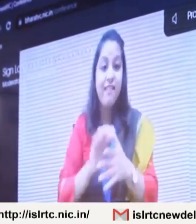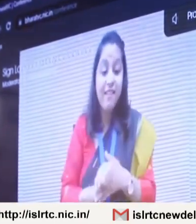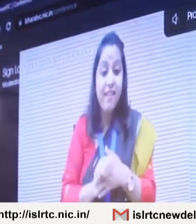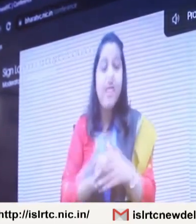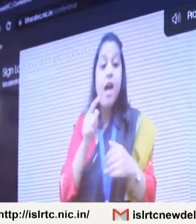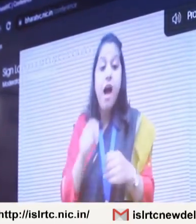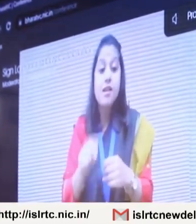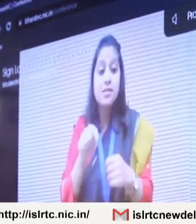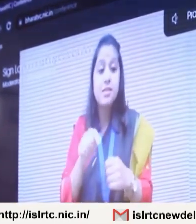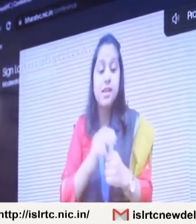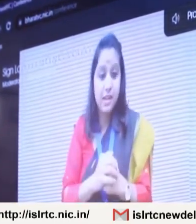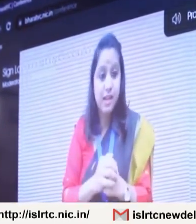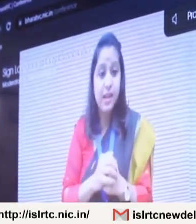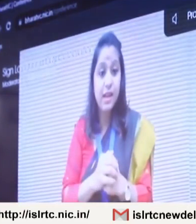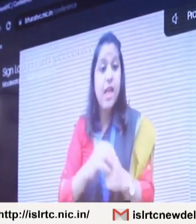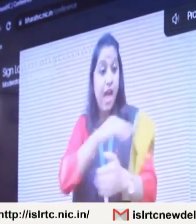आज हम